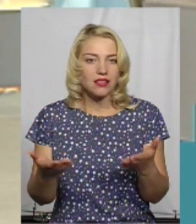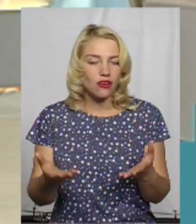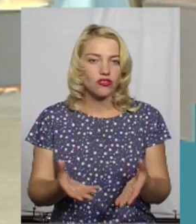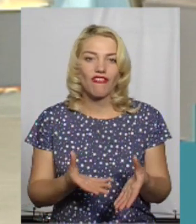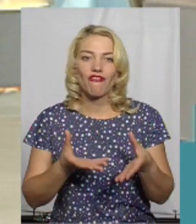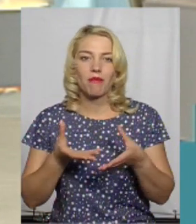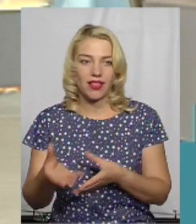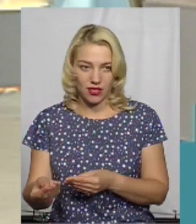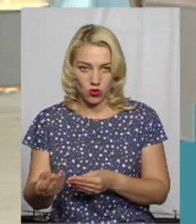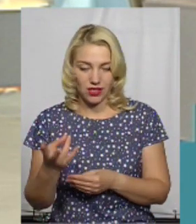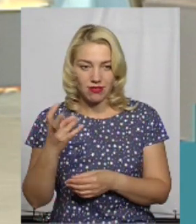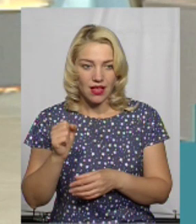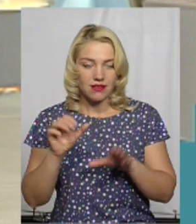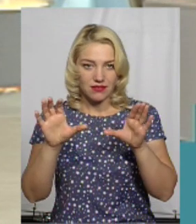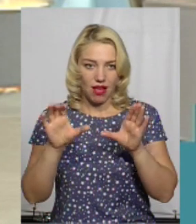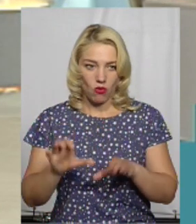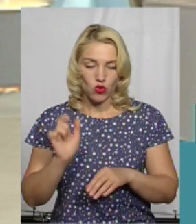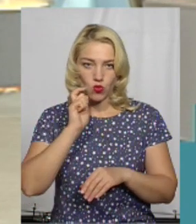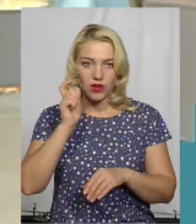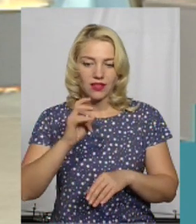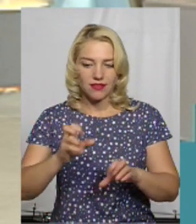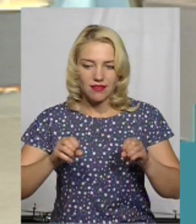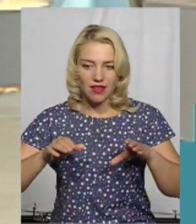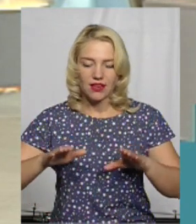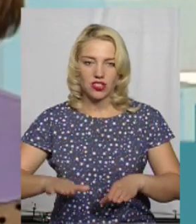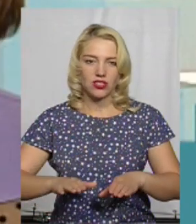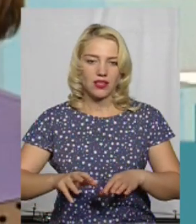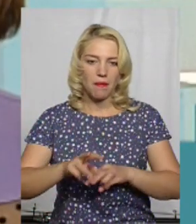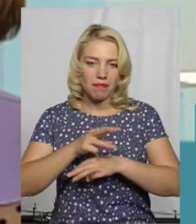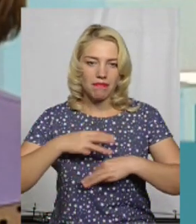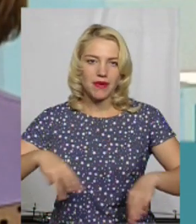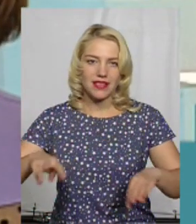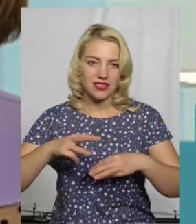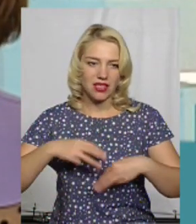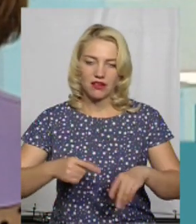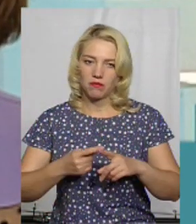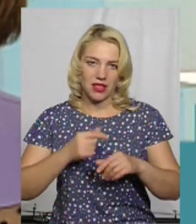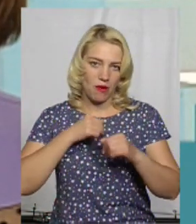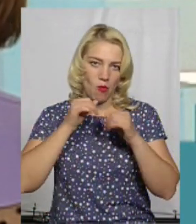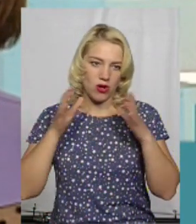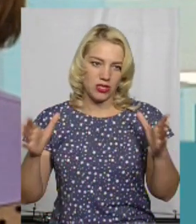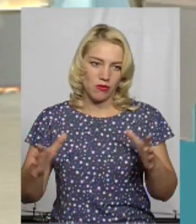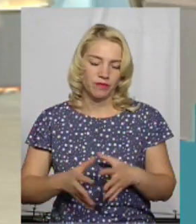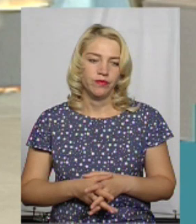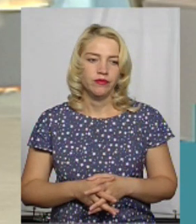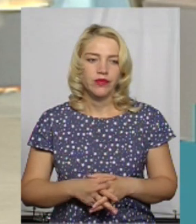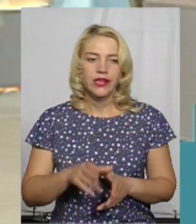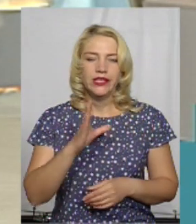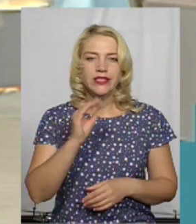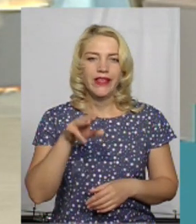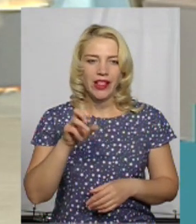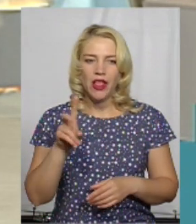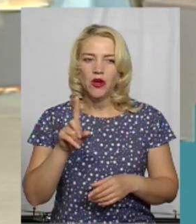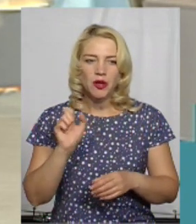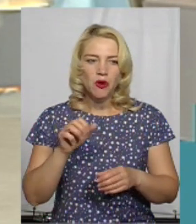на закони України, на рішення міністерств ми, по суті, не можемо. Пані Світлано, вам є що додати